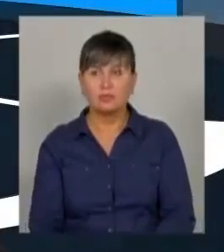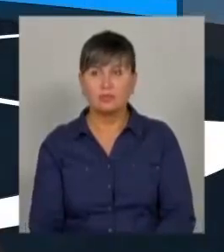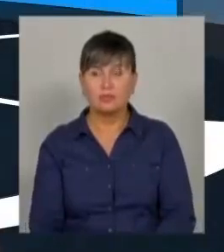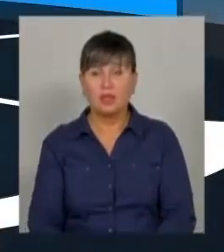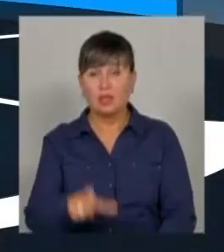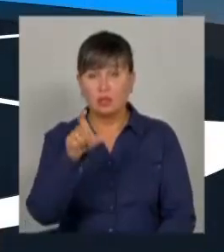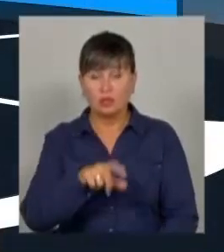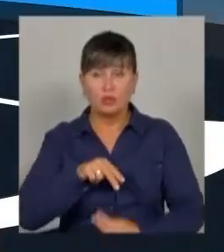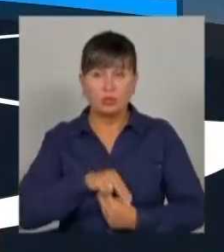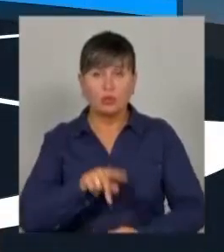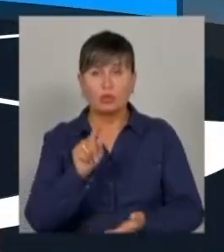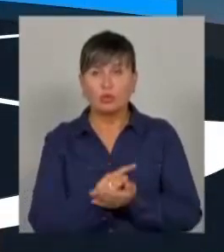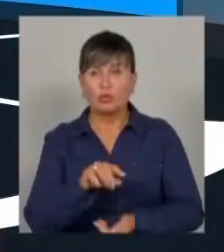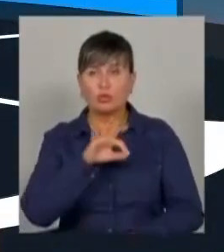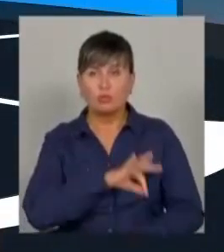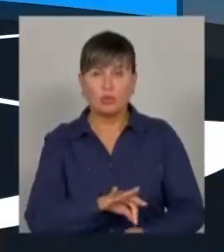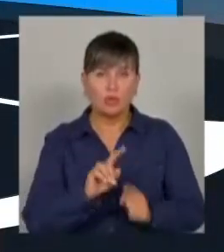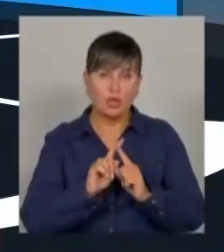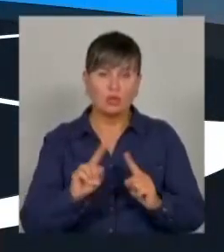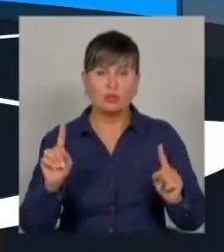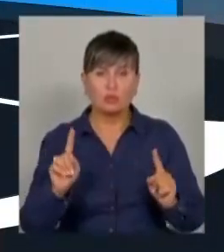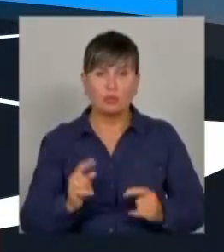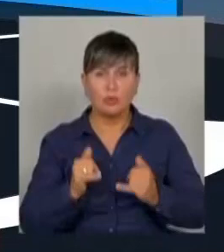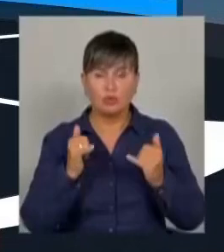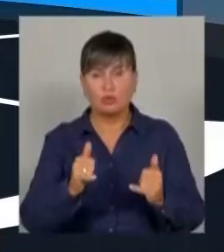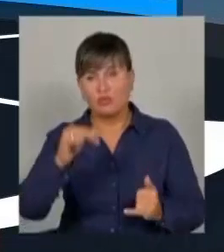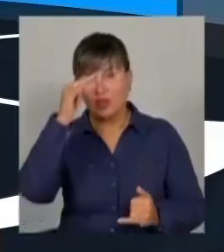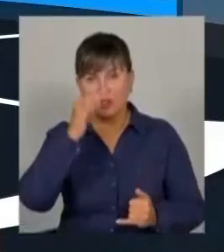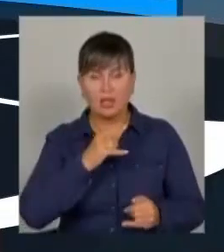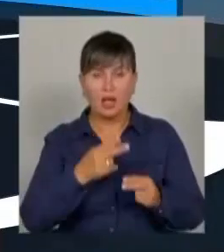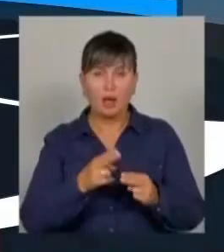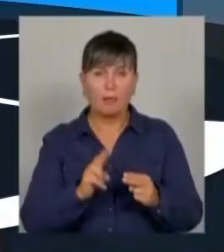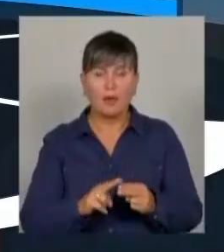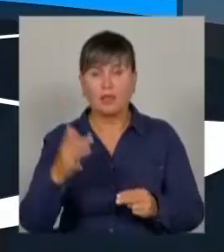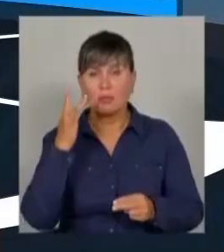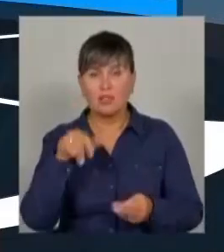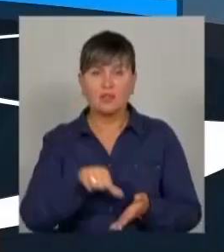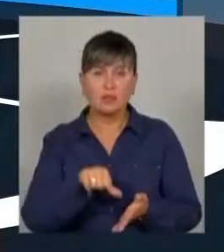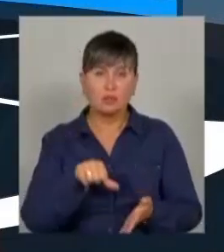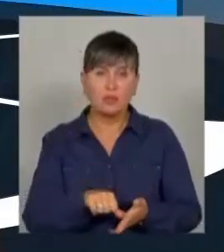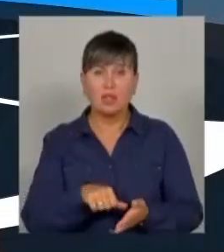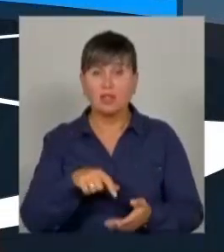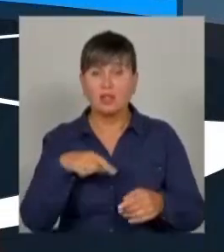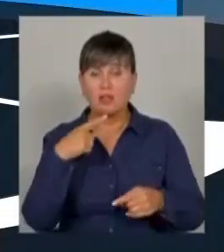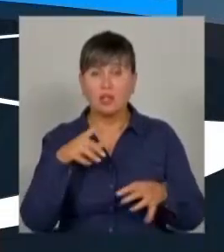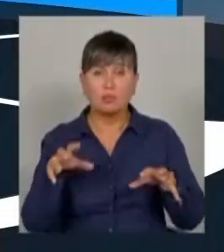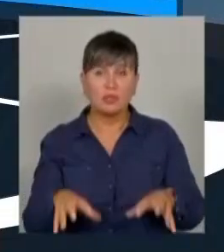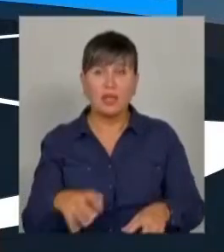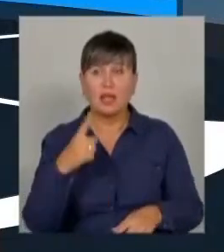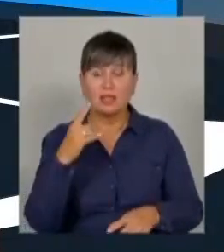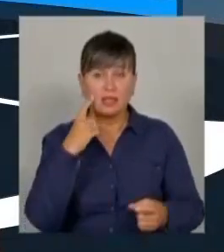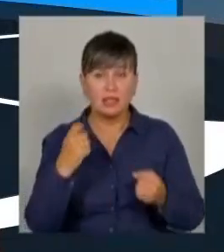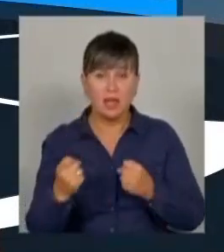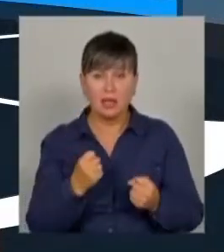человек труда должен пользоваться особым почетом в Казахстане об этом не раз своих выступления говорил президент один